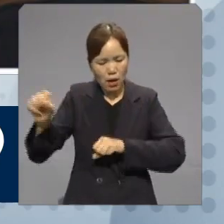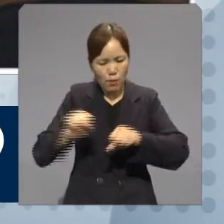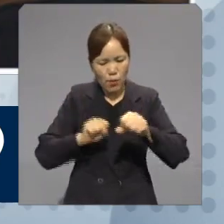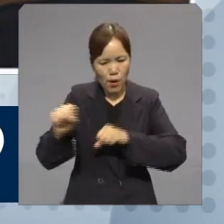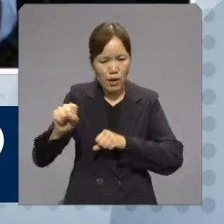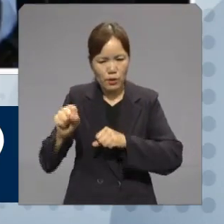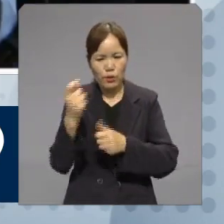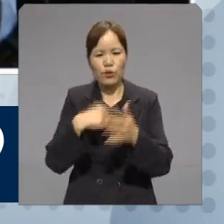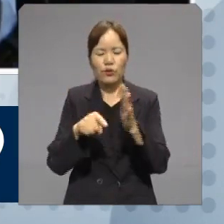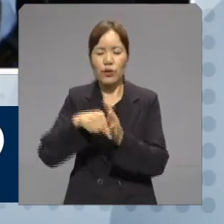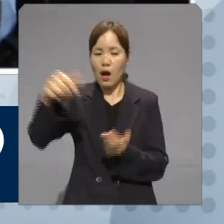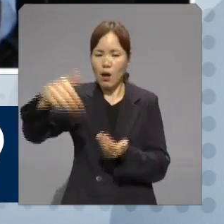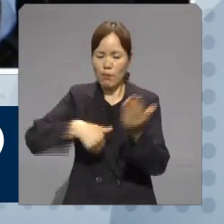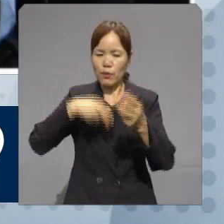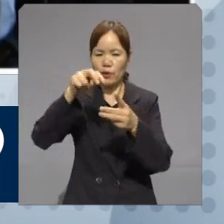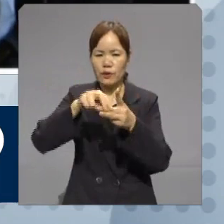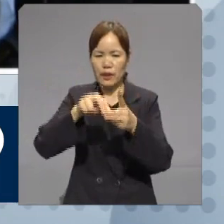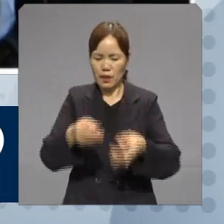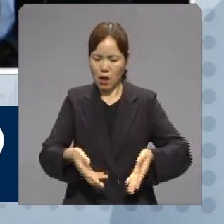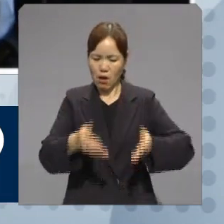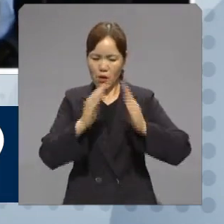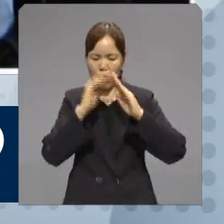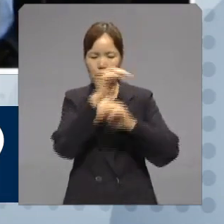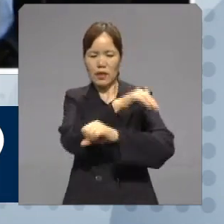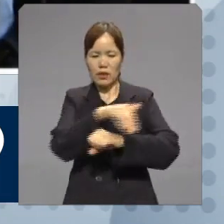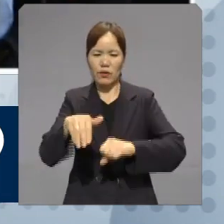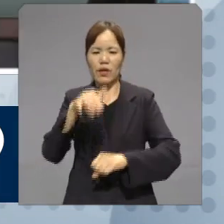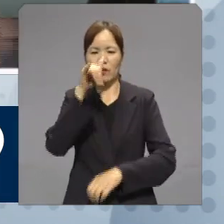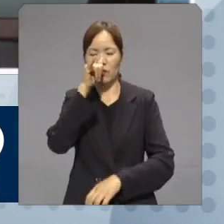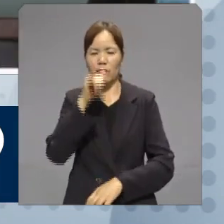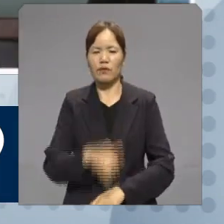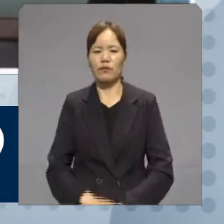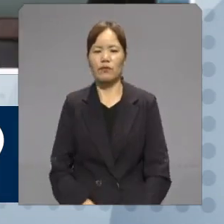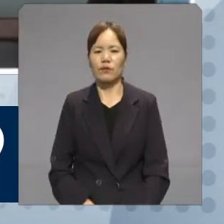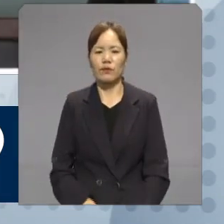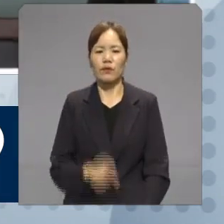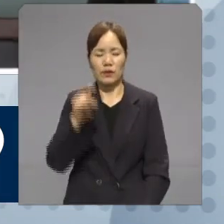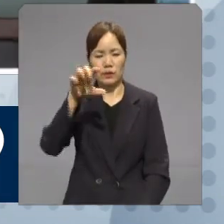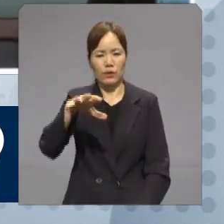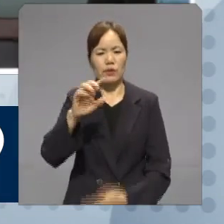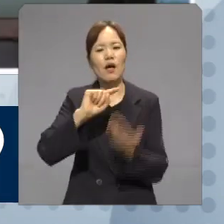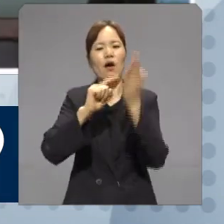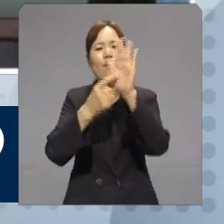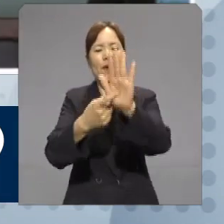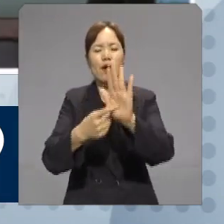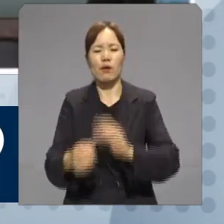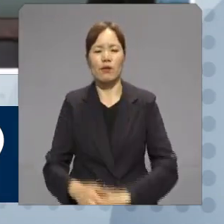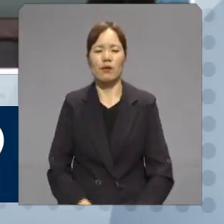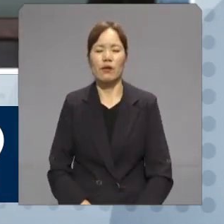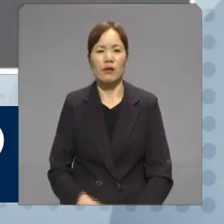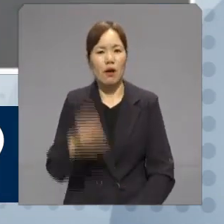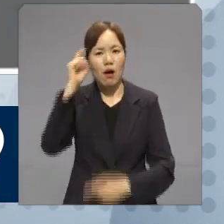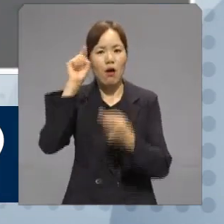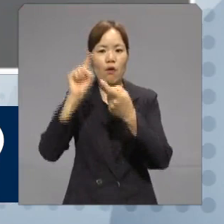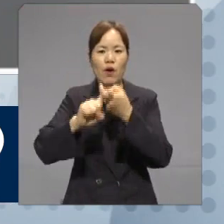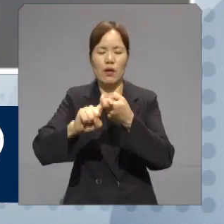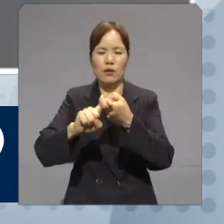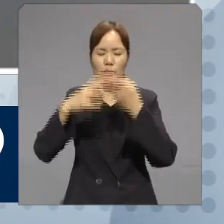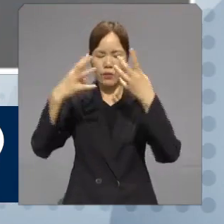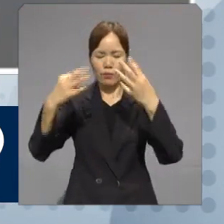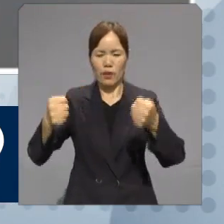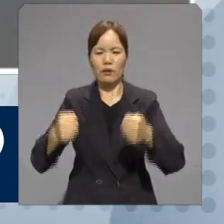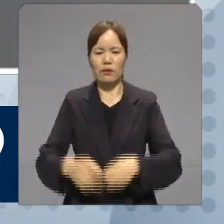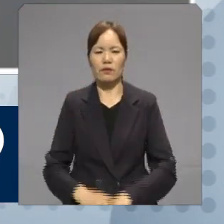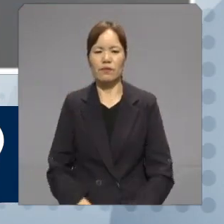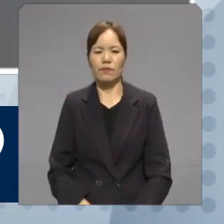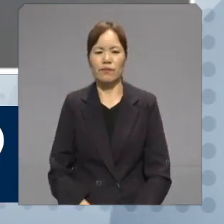무역 회관 무역 센터를 건립하는 계획을 지금 세워서 현장에서 발표를 했는데 많은 관심들이 있었습니다 그래서